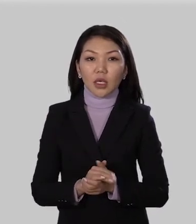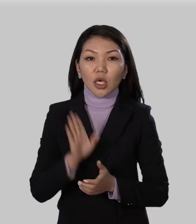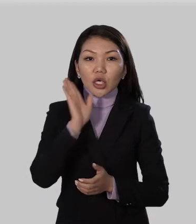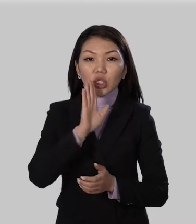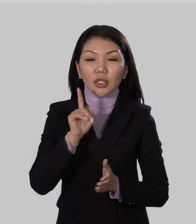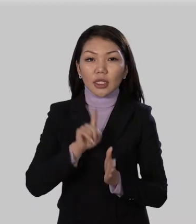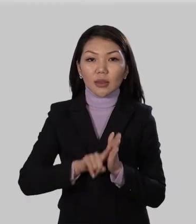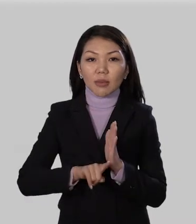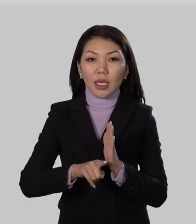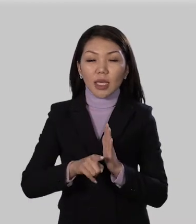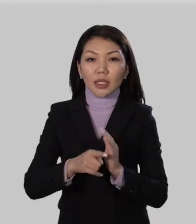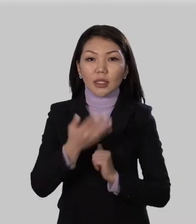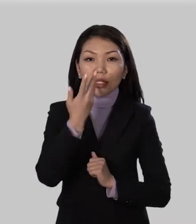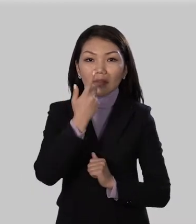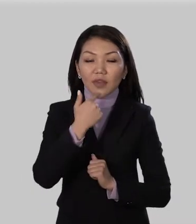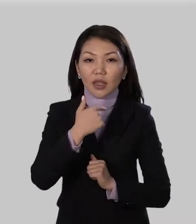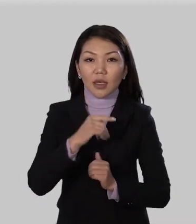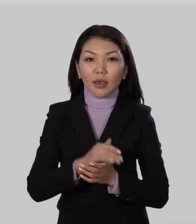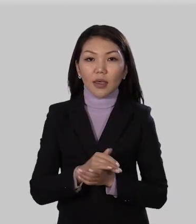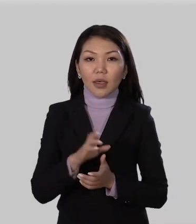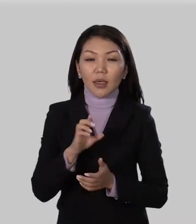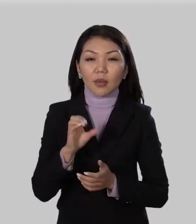Жидкость без цвета, бесцветная.